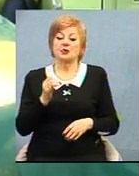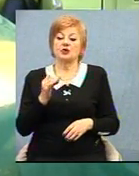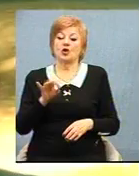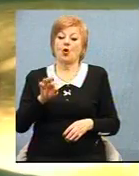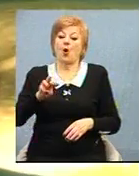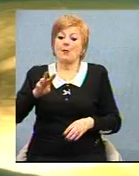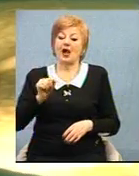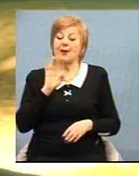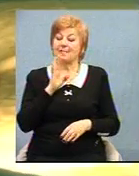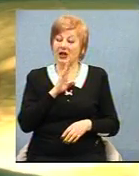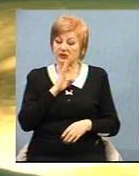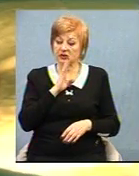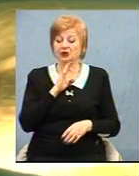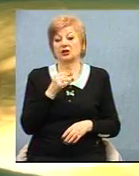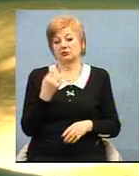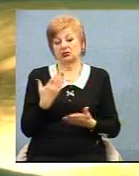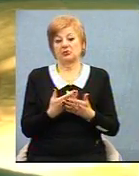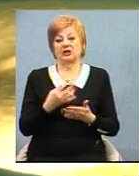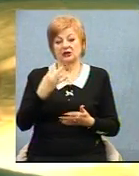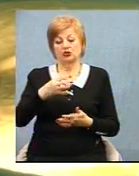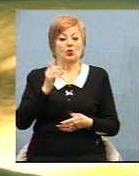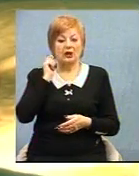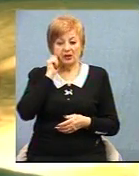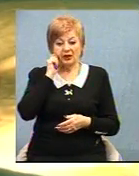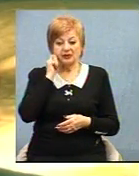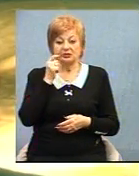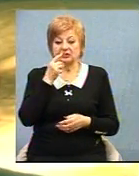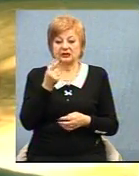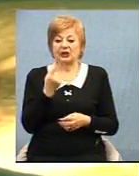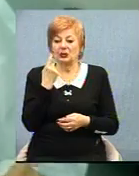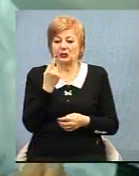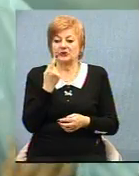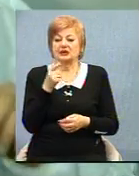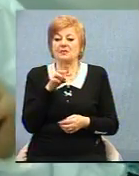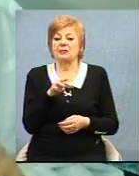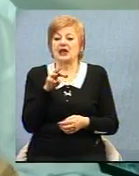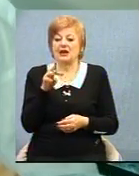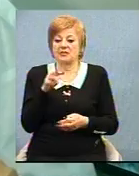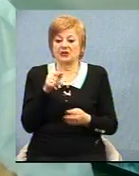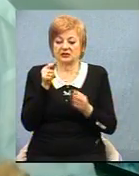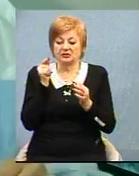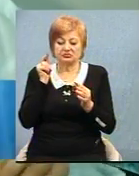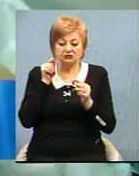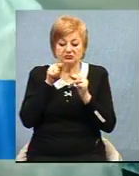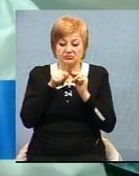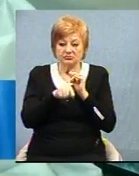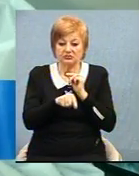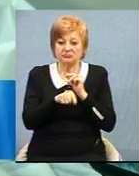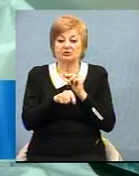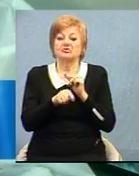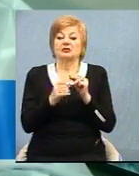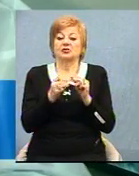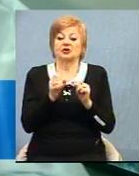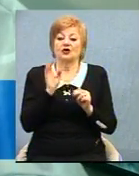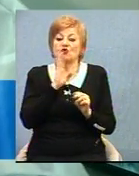років. Выполняется маленький прокольчик на бедре, прокольчик диаметром 1 мм. Заводится тончайший катетер селективно